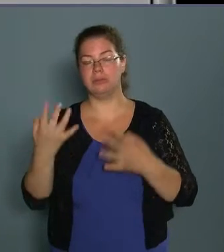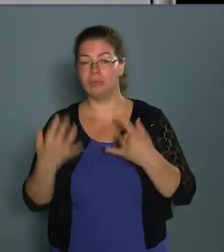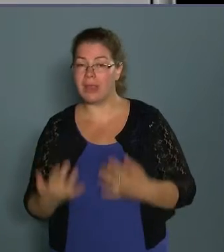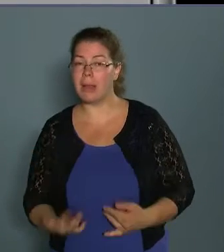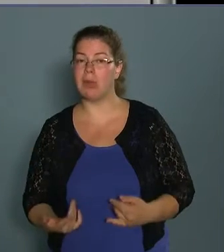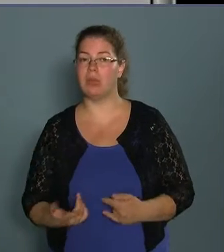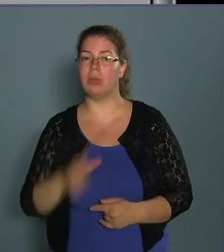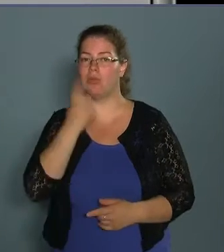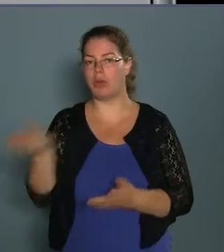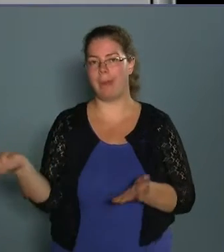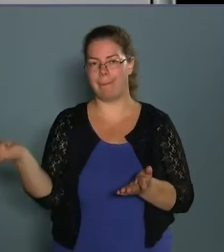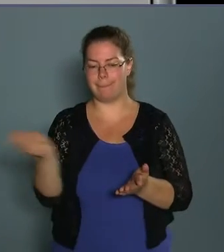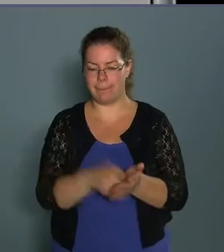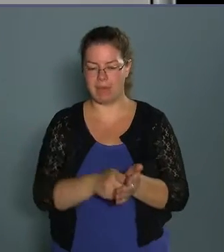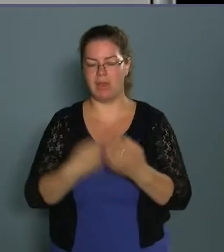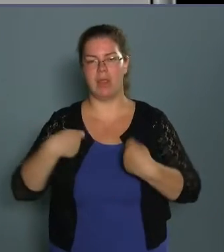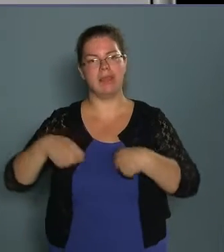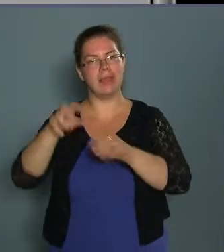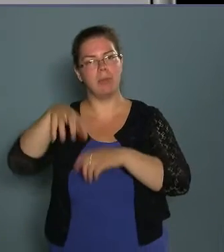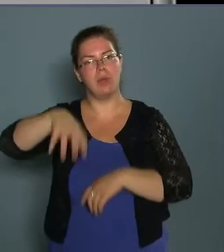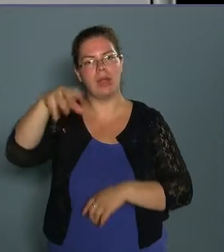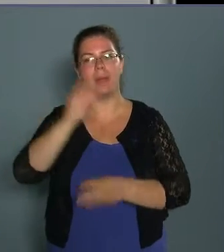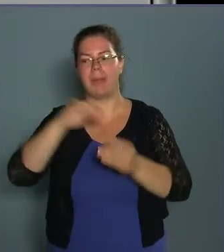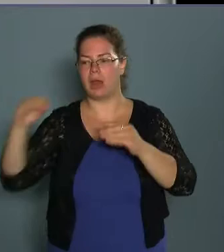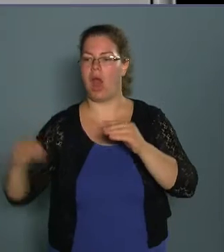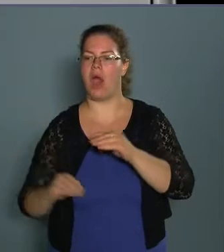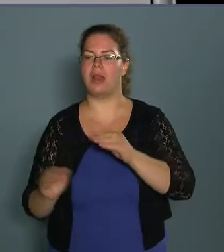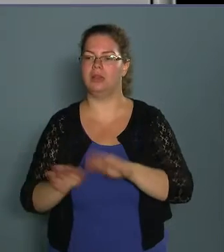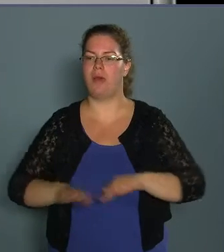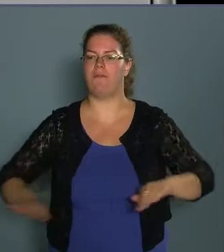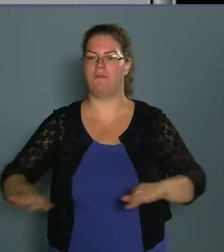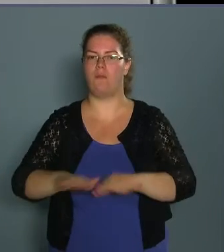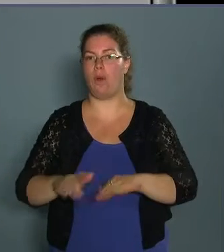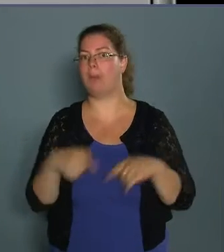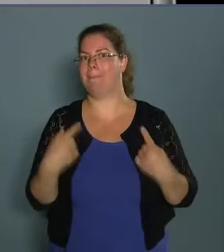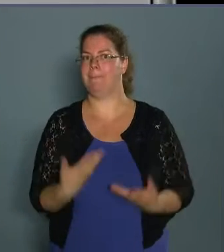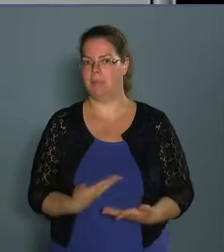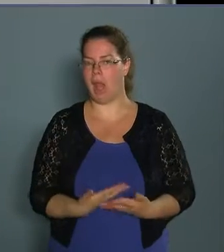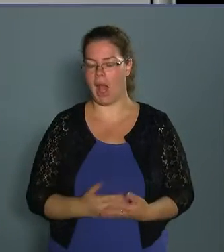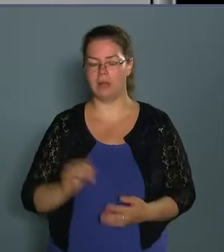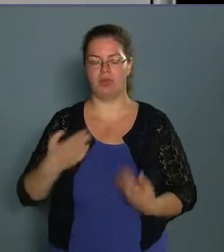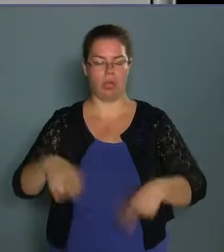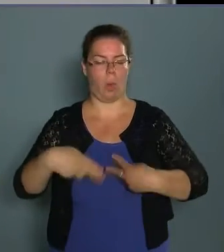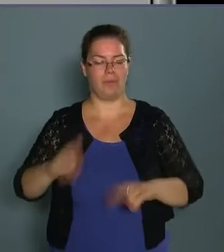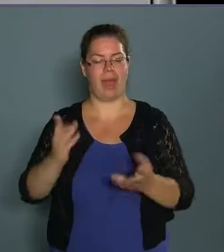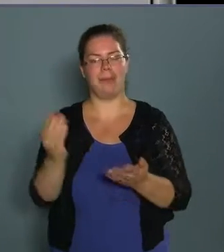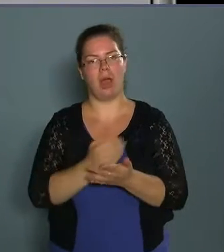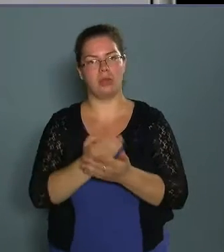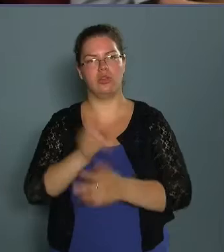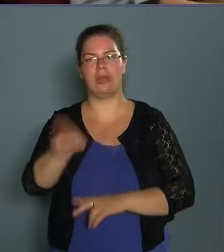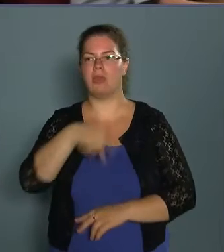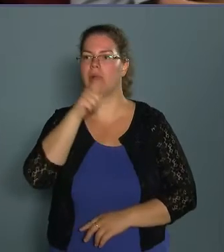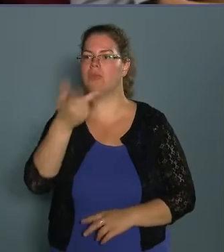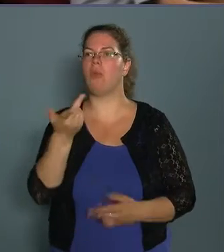felszámolásban meg fogja vásárolni az épületet, mert az alatta lévő földterület a miénk. A további hasznosításáról